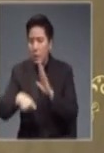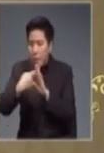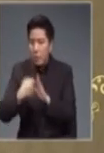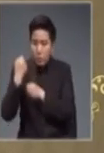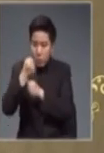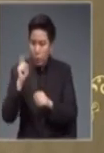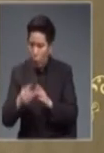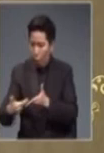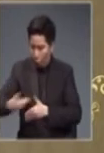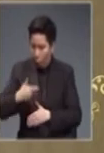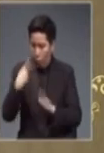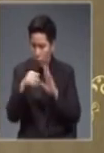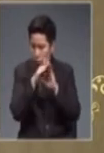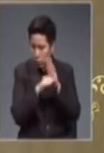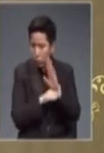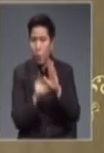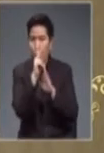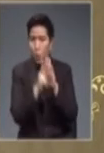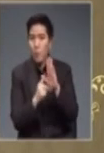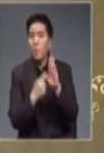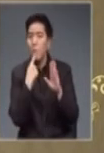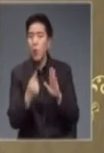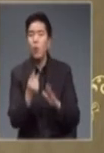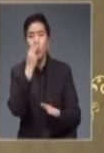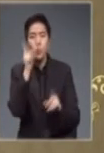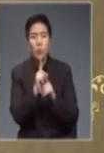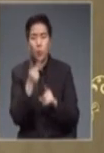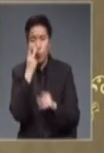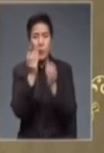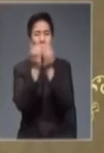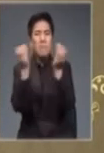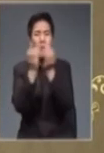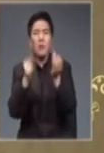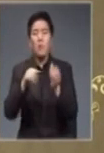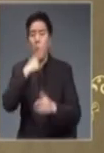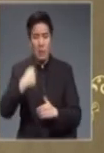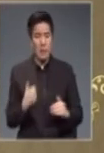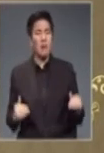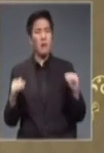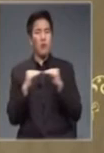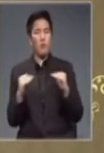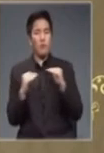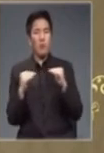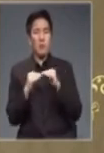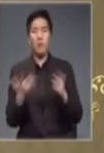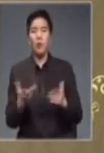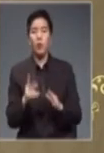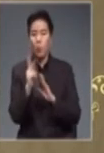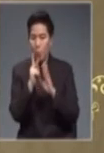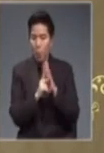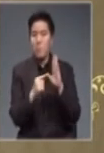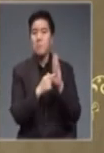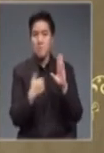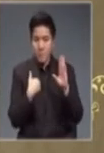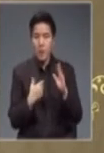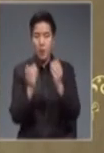ฟทางคู่รถไฟไทยจีนรถไฟฟ้าถนนโทเวเราก็คงต้องเร่งทำนะครับแต่ก็มีข้อโต้แย้งมีคำคัดค้านมาตลอดเวลานะครับ